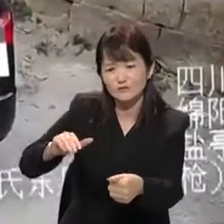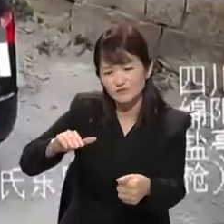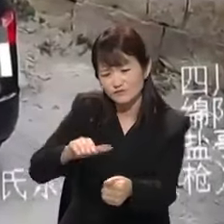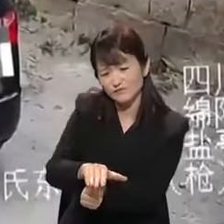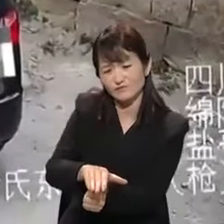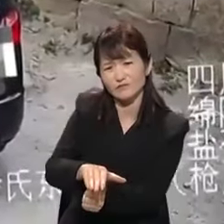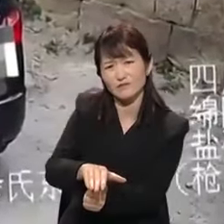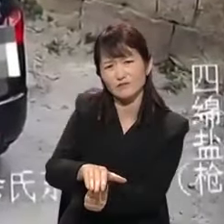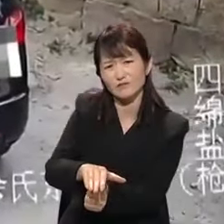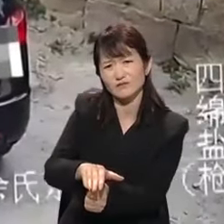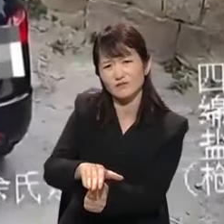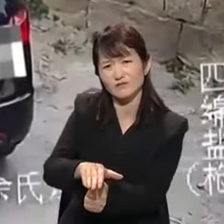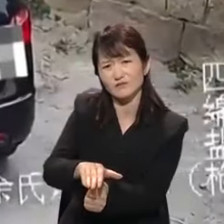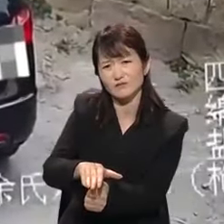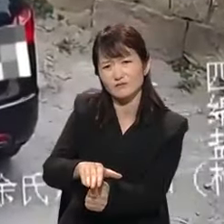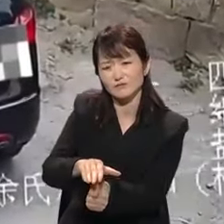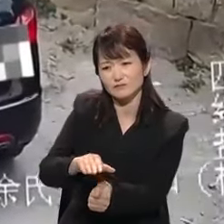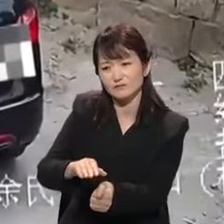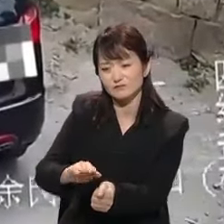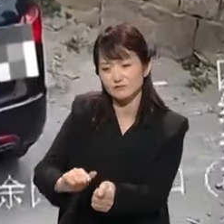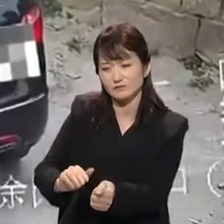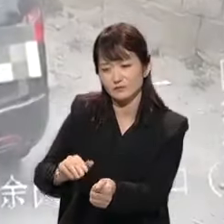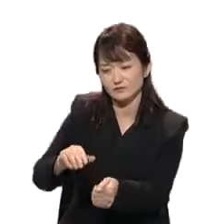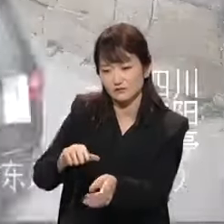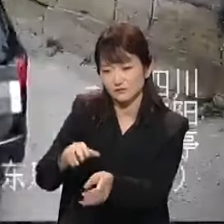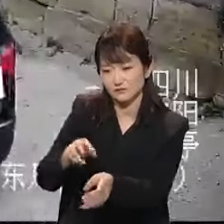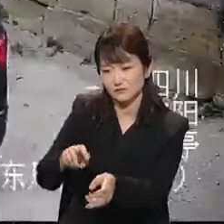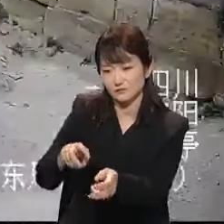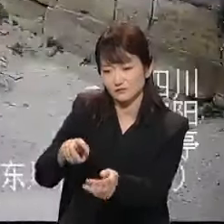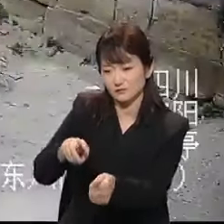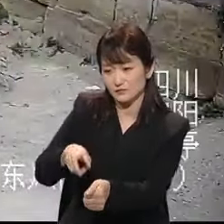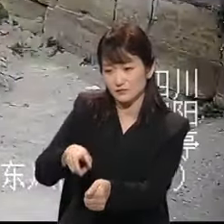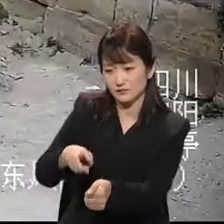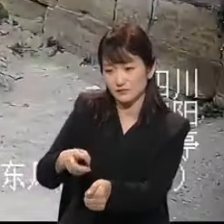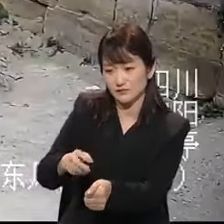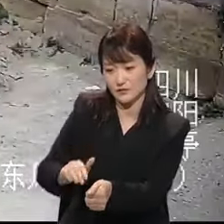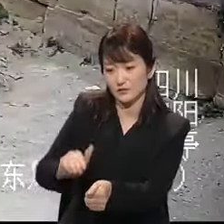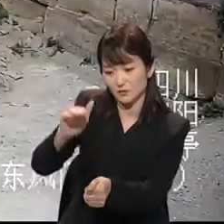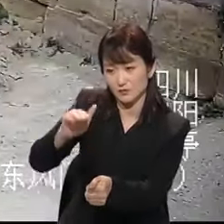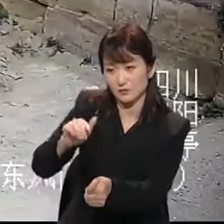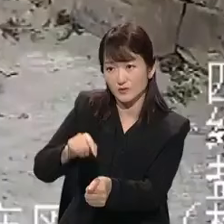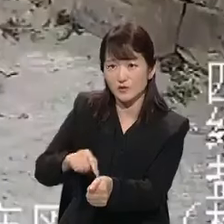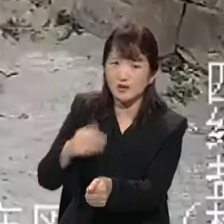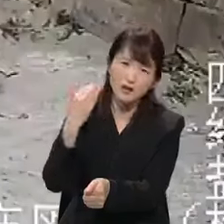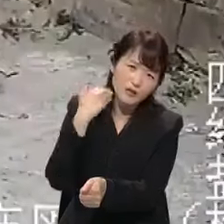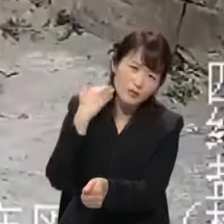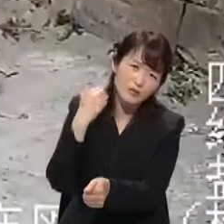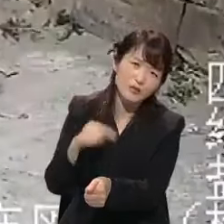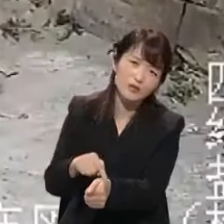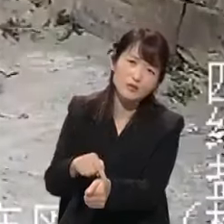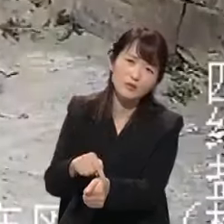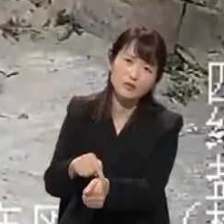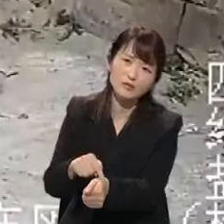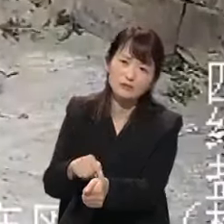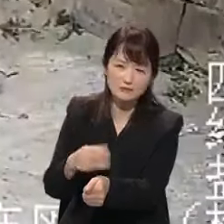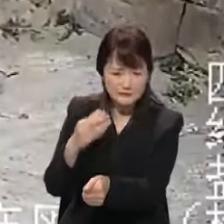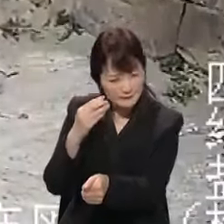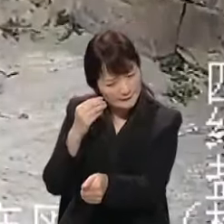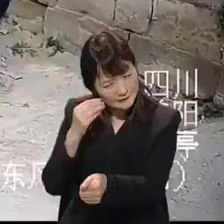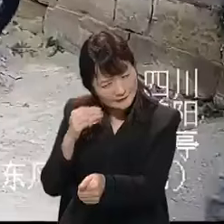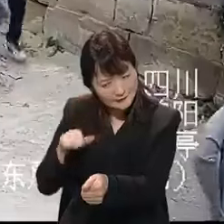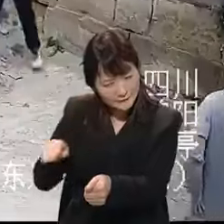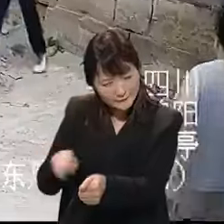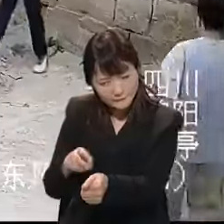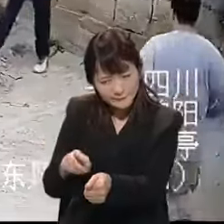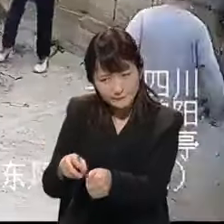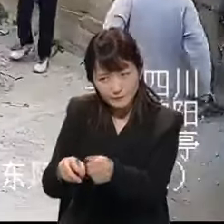깔리고 말았습니다. 차체가 높은 탓에 이 사각지대에 놓인 아이가 보이질 않았다고 합니다. 그래도 운전자도 이상한 낌새를 느꼈는지